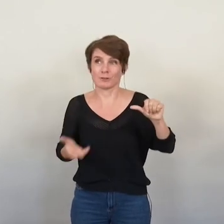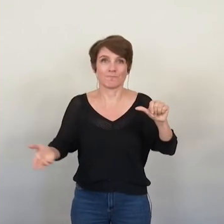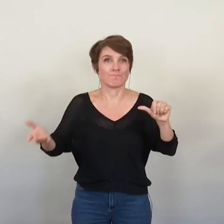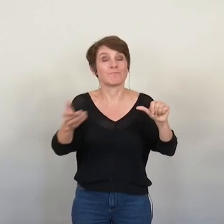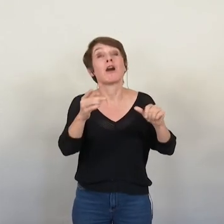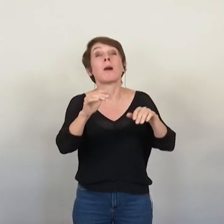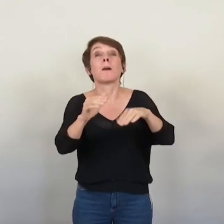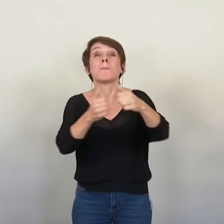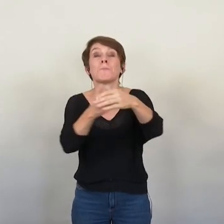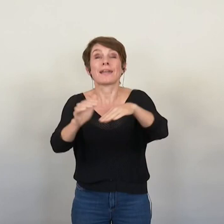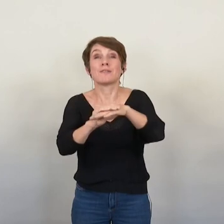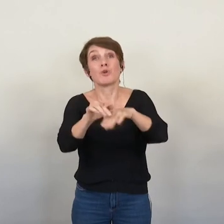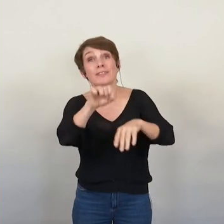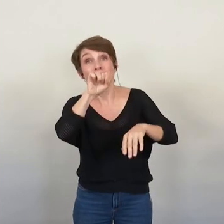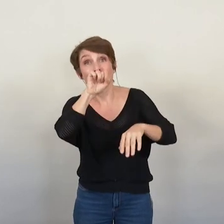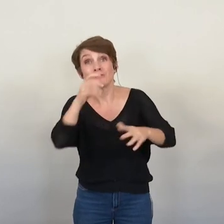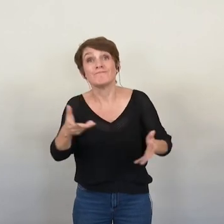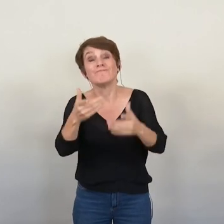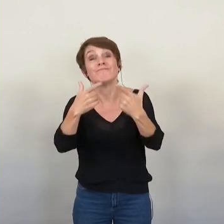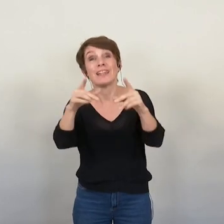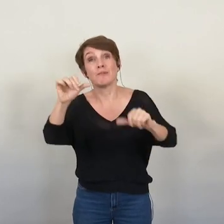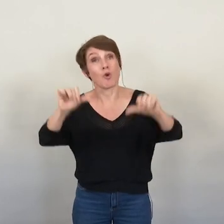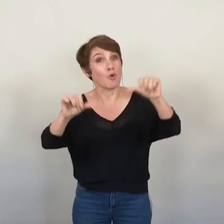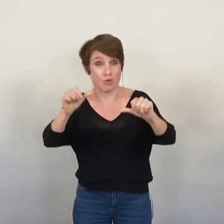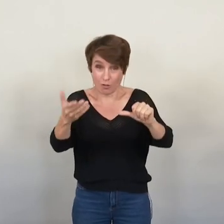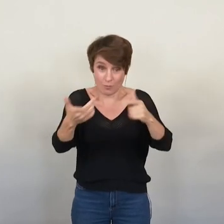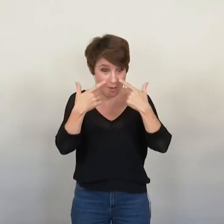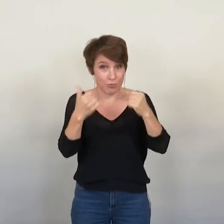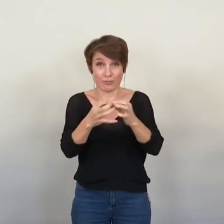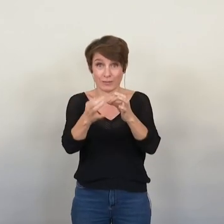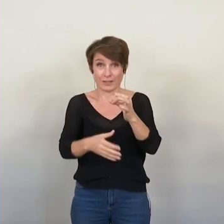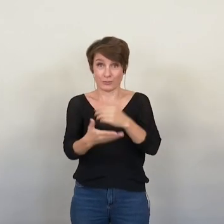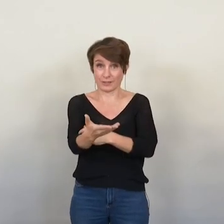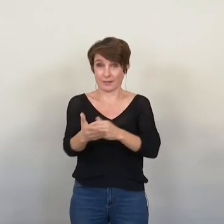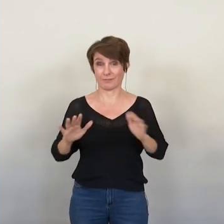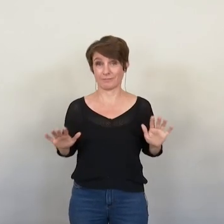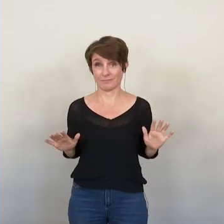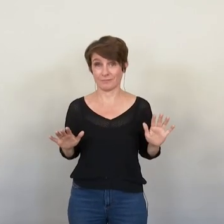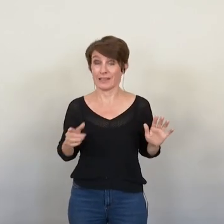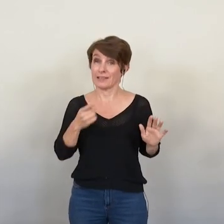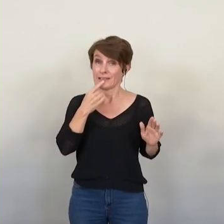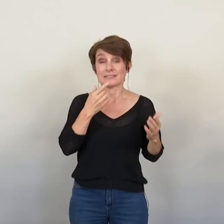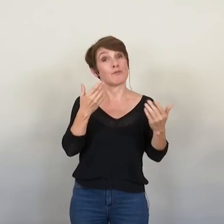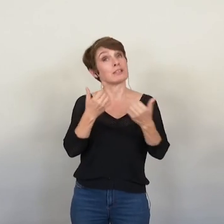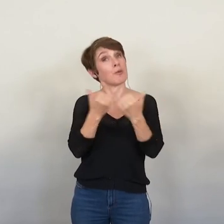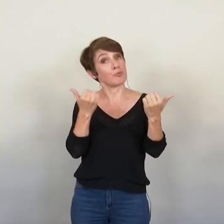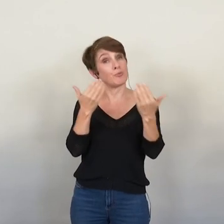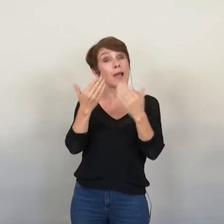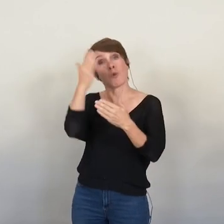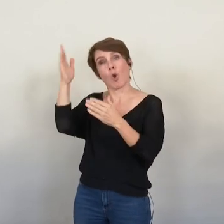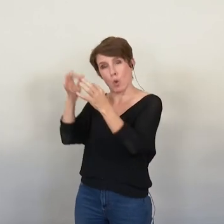votre parti politique notamment voz depuis des décennies qui fait que à l'inverse de ce qui se fait dans certains pays